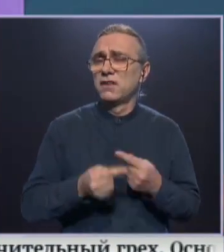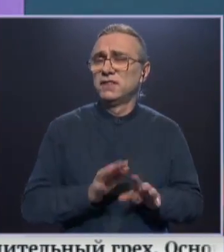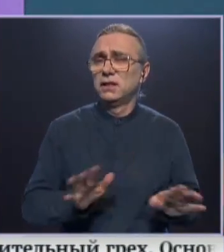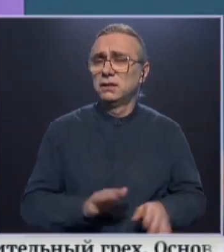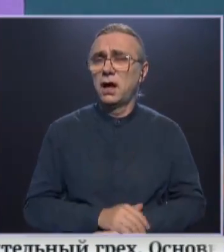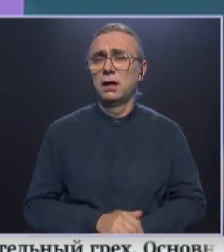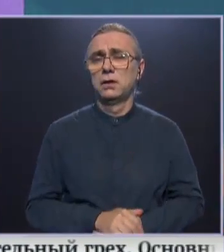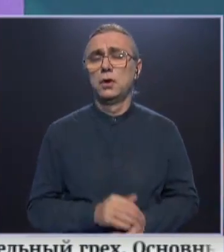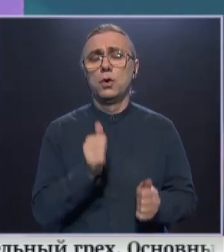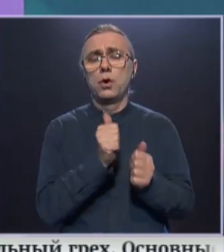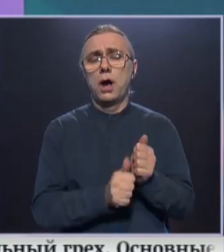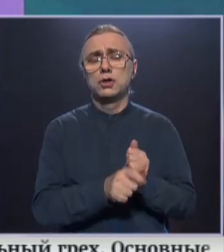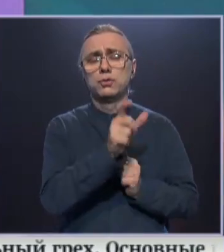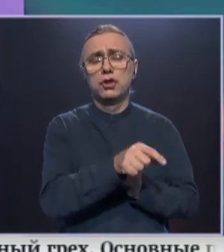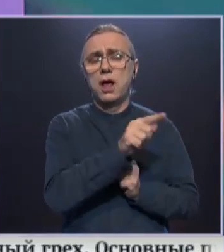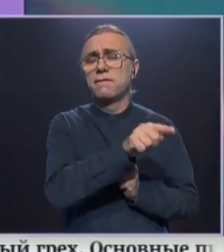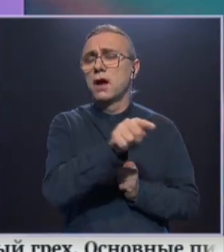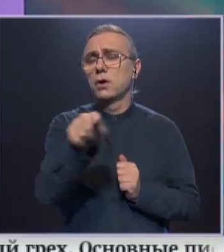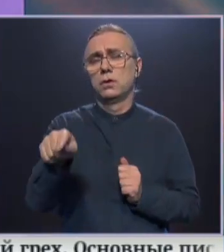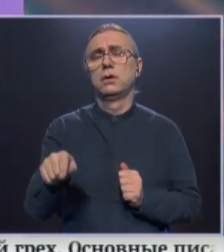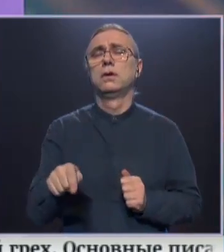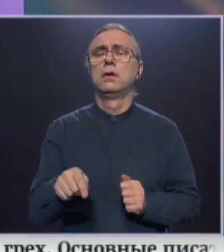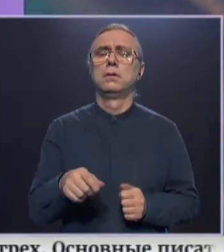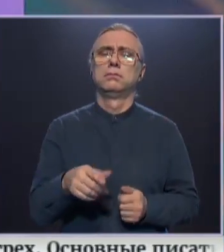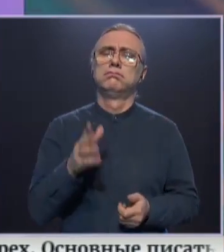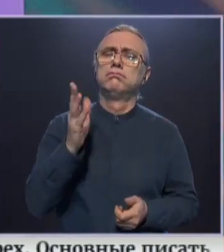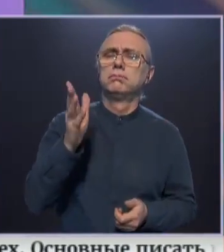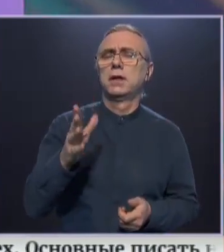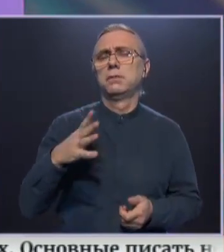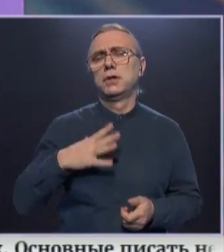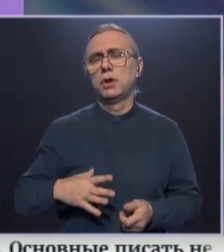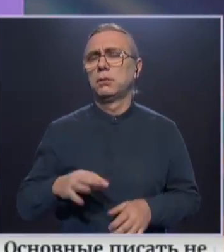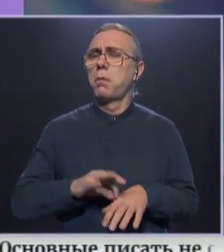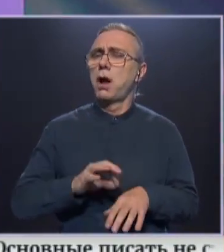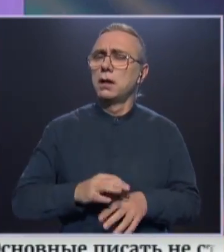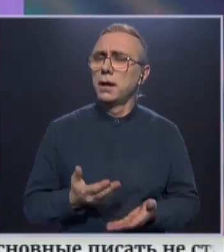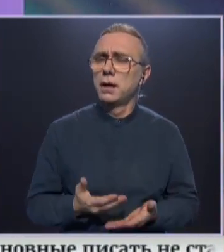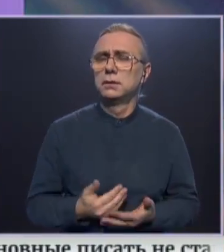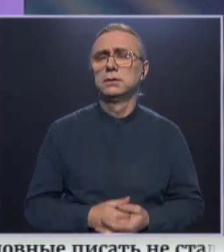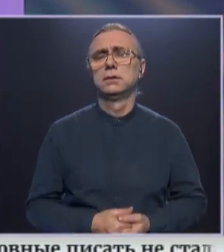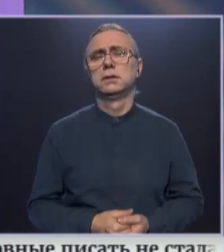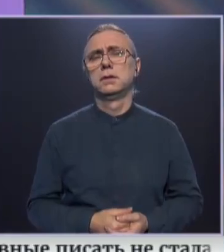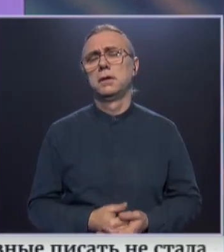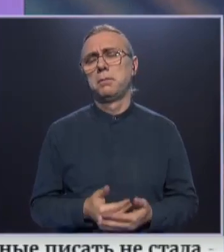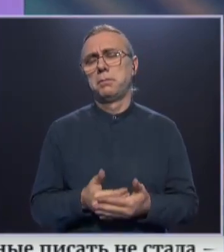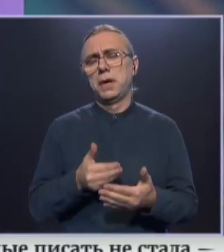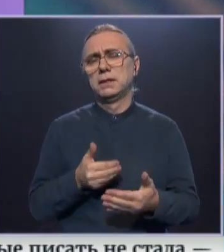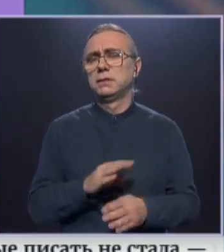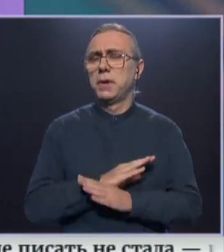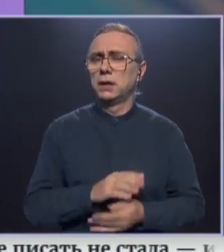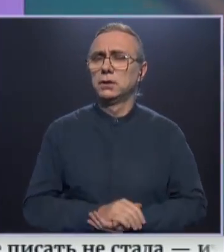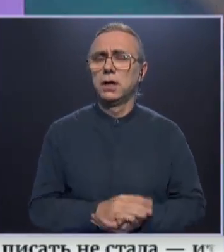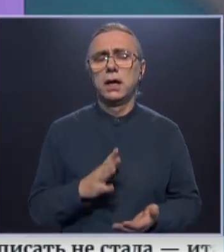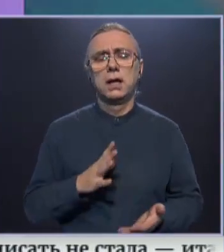И каждому человеку придется поболеть. Или обычно так бывает перед смертью, или столкнуться со